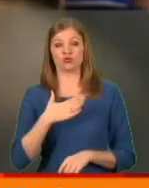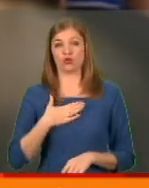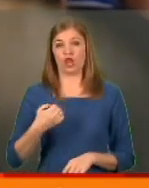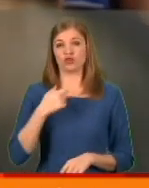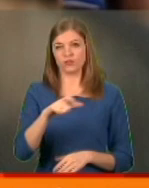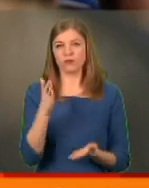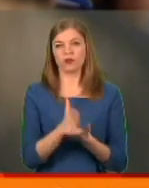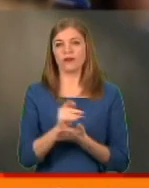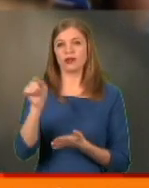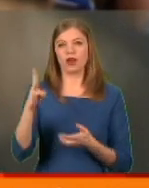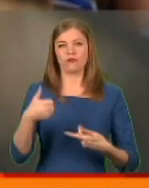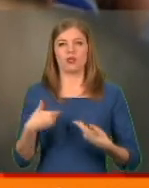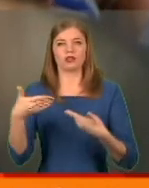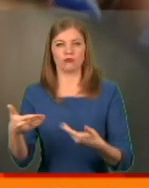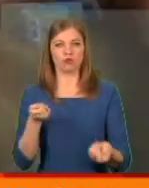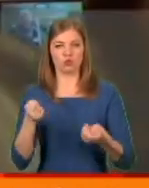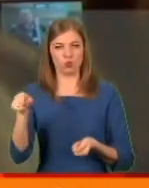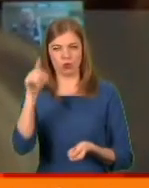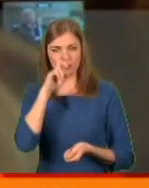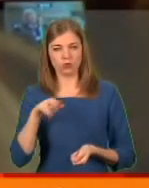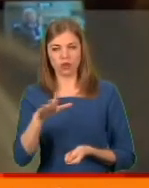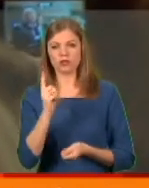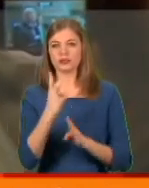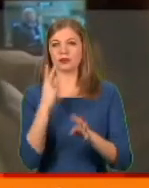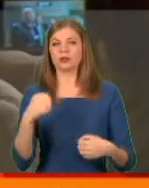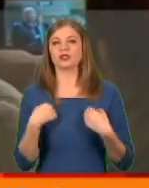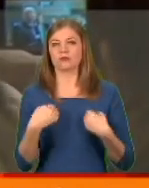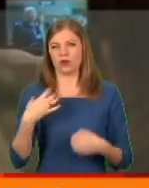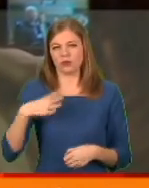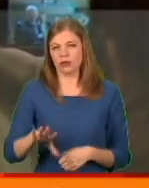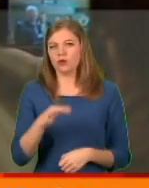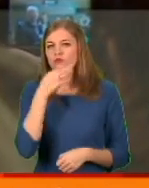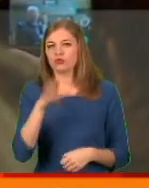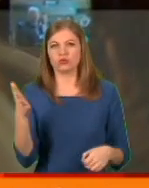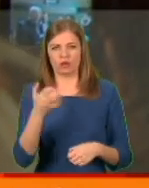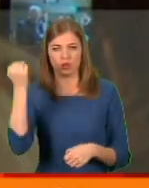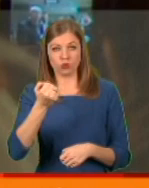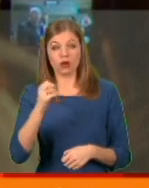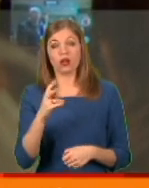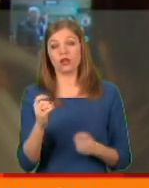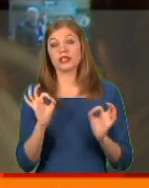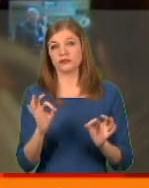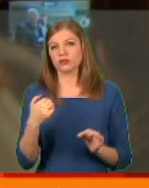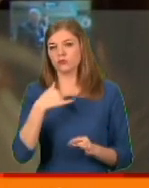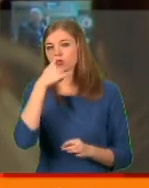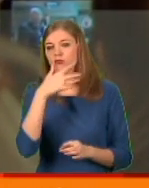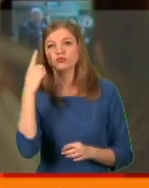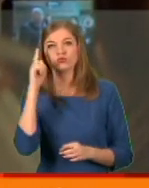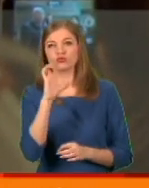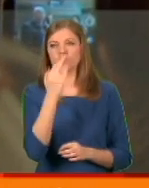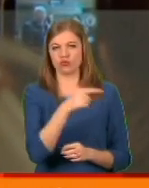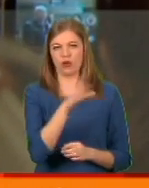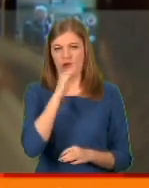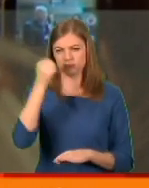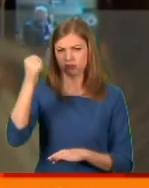військові перебувають там на запрошення уряду країни. Ми насамперед прагнемо уникнути будь-яких ударів. Утім, звісно, нам навіть годі подумати, що США